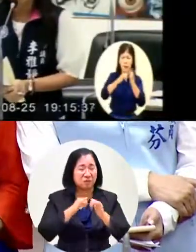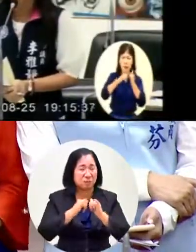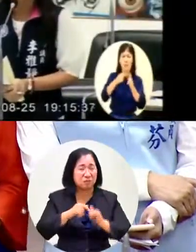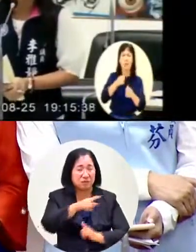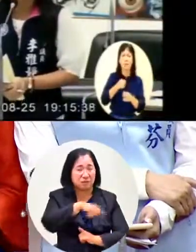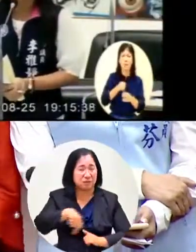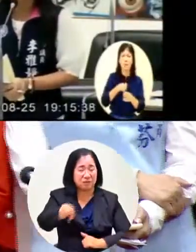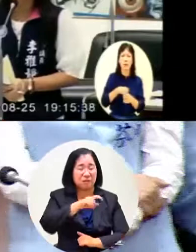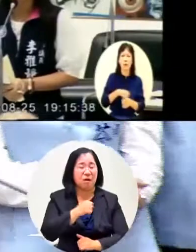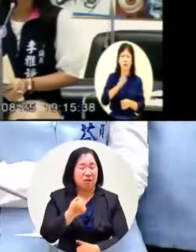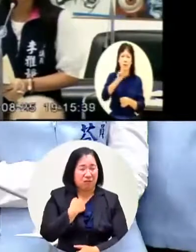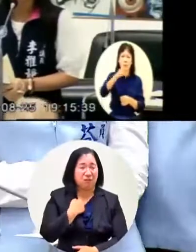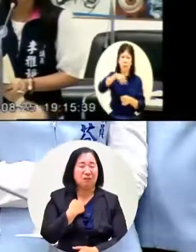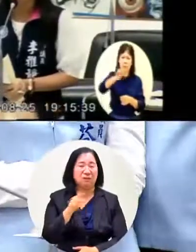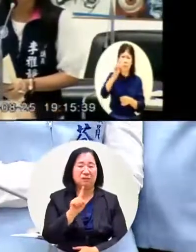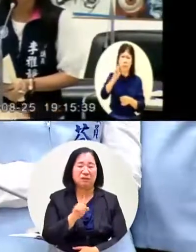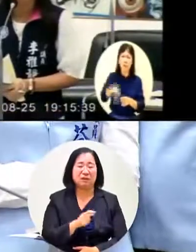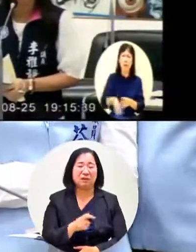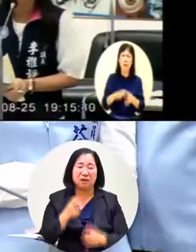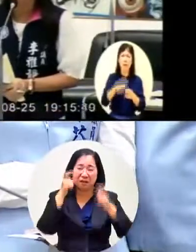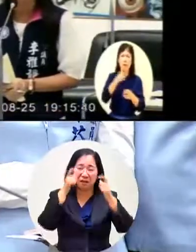续一下。